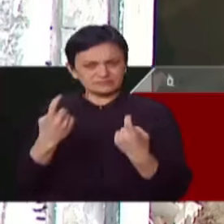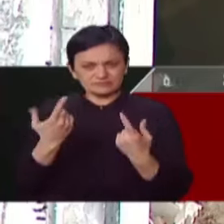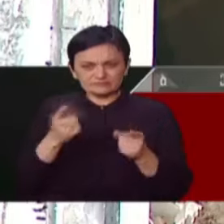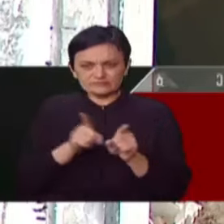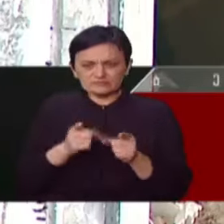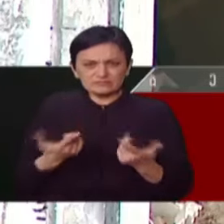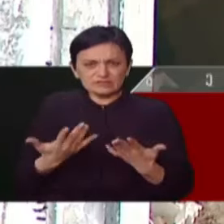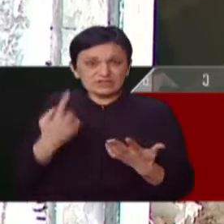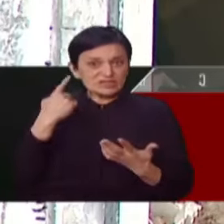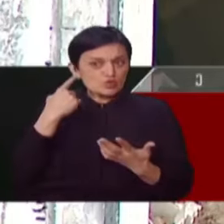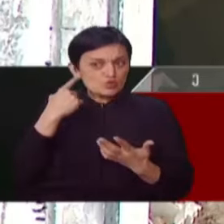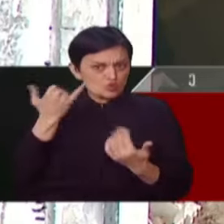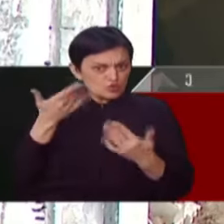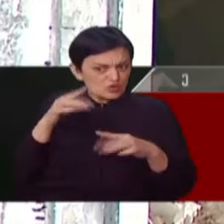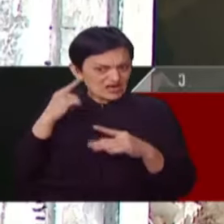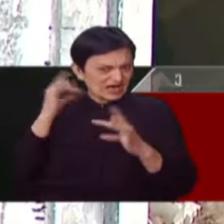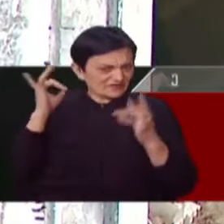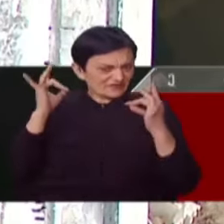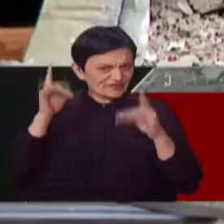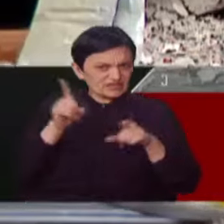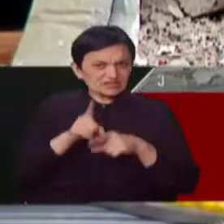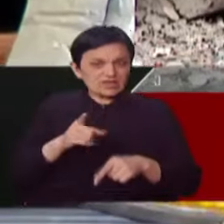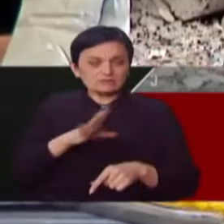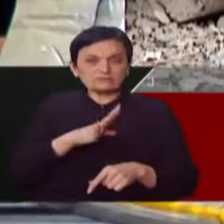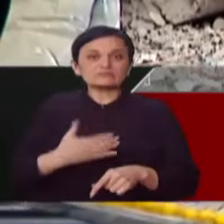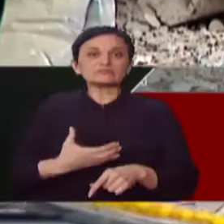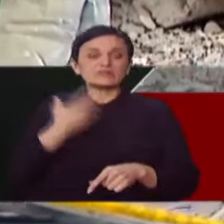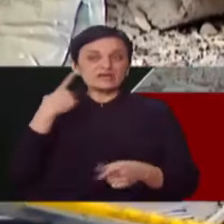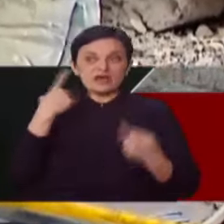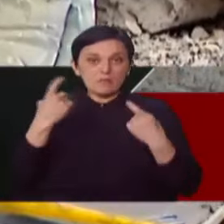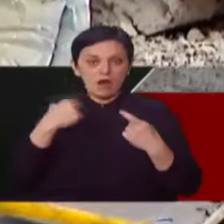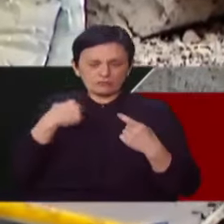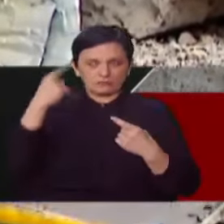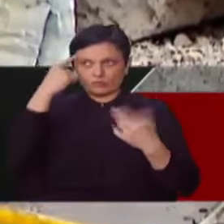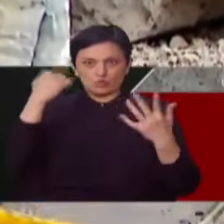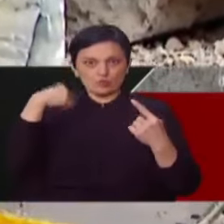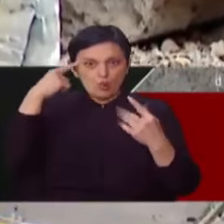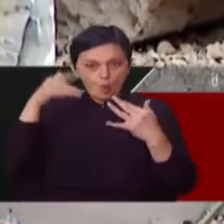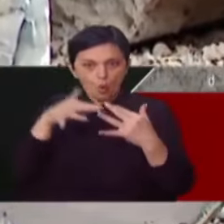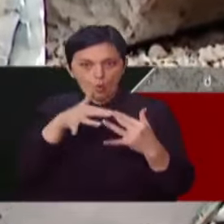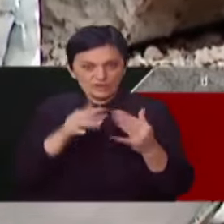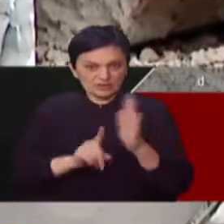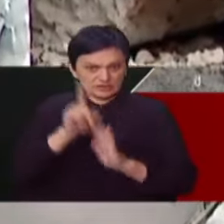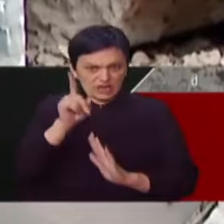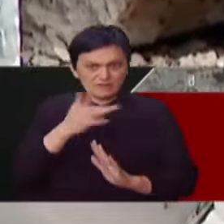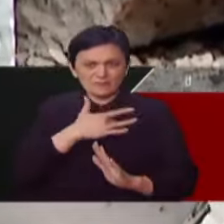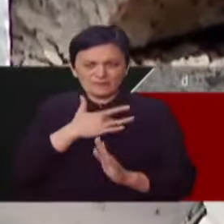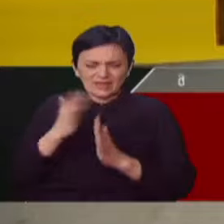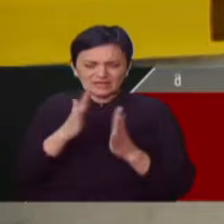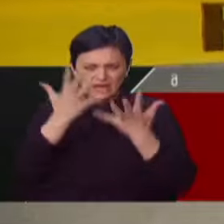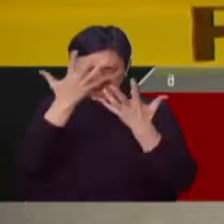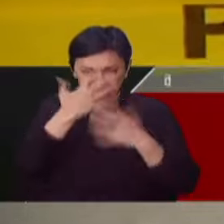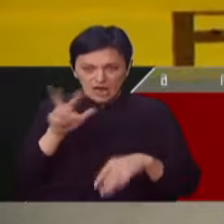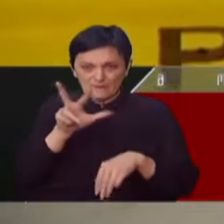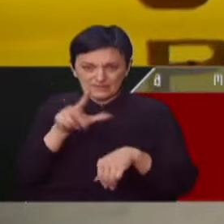segi, urebi, ehlas mitriva, se sastiki, hma, igoda, vermovedi, azem, eme gona, omidai, cometi. Dahlobit ghamis